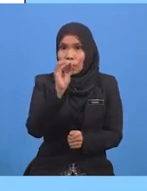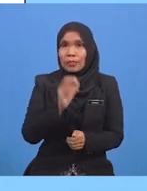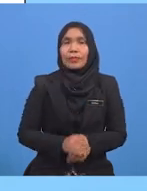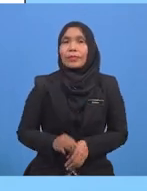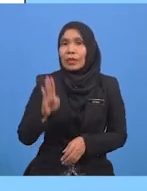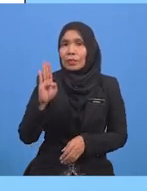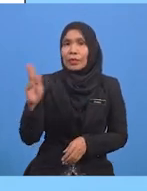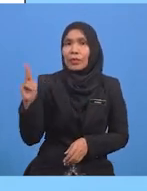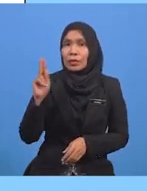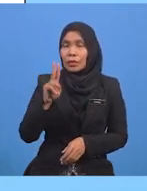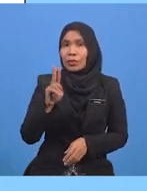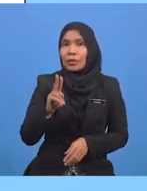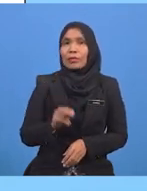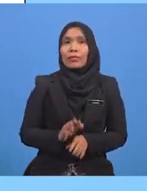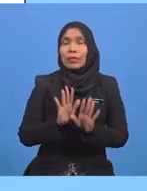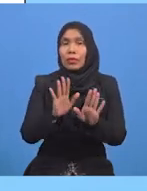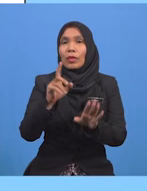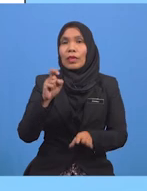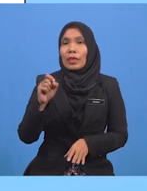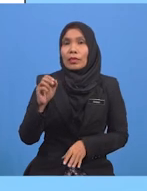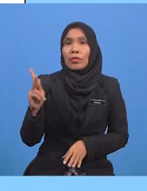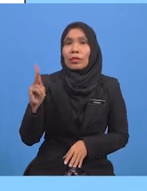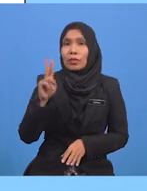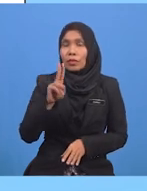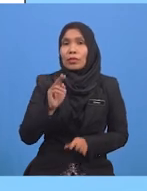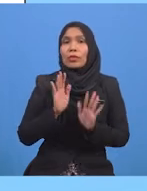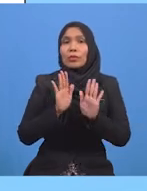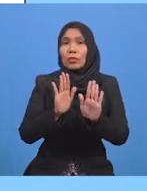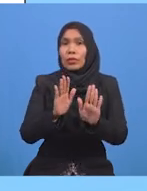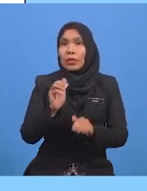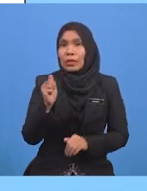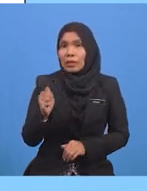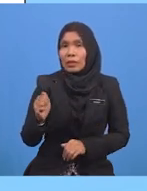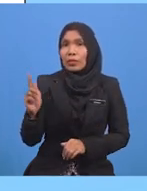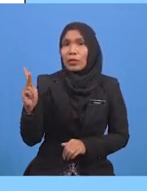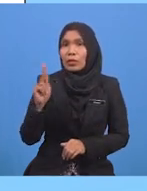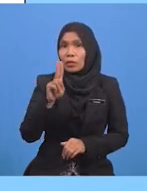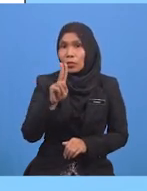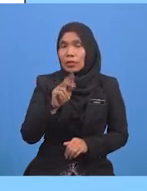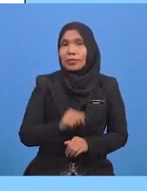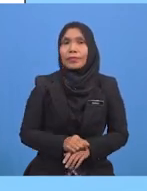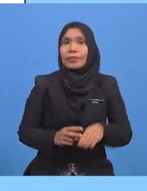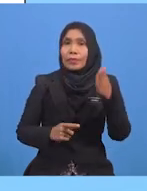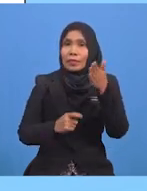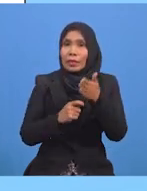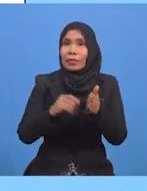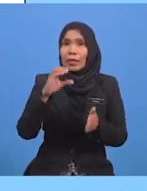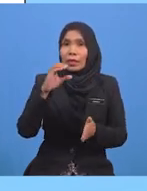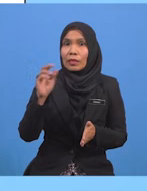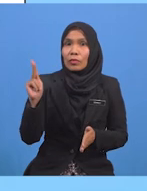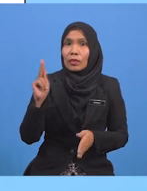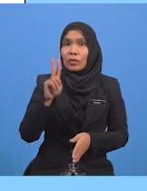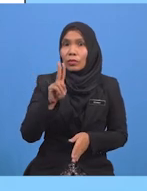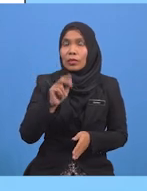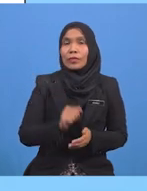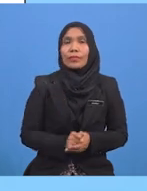2 tolak X kuasa 2 tolak A kuasa 2 tambah C kuasa